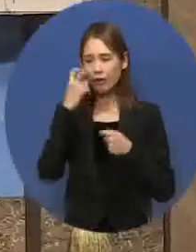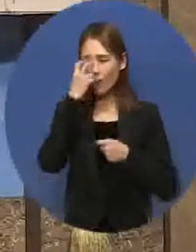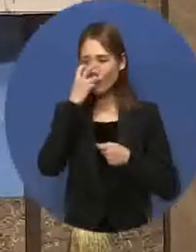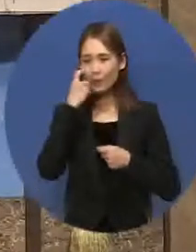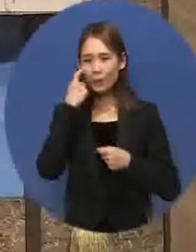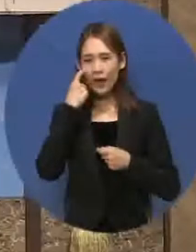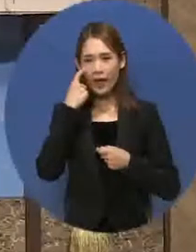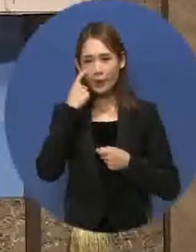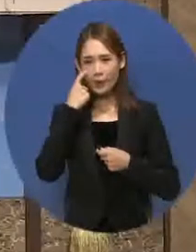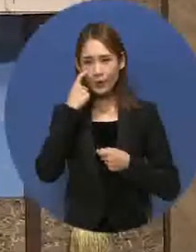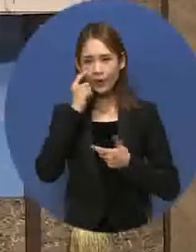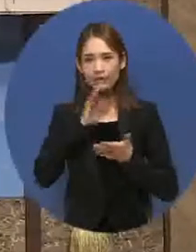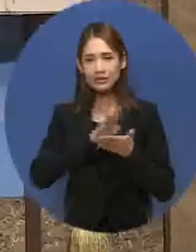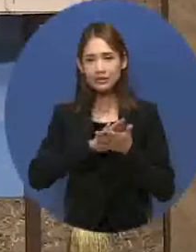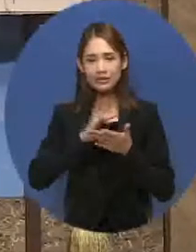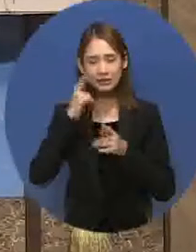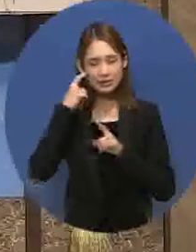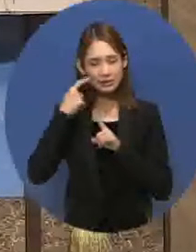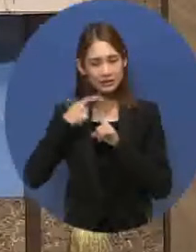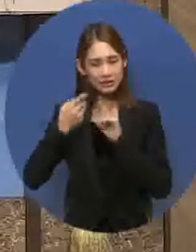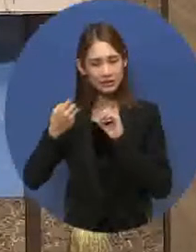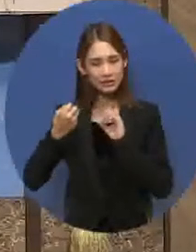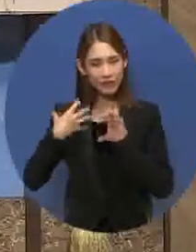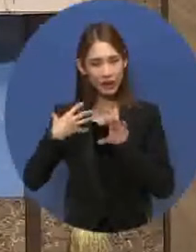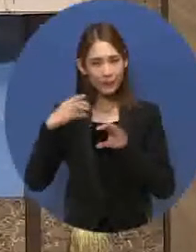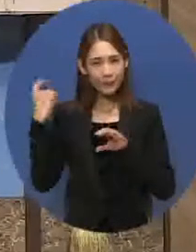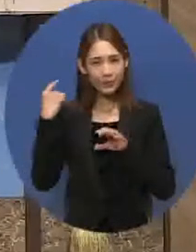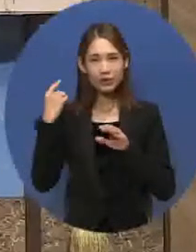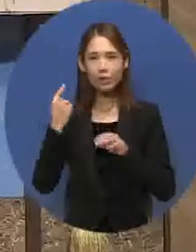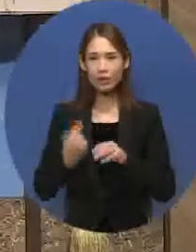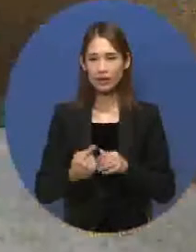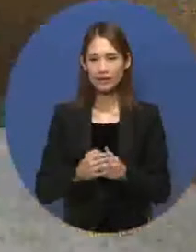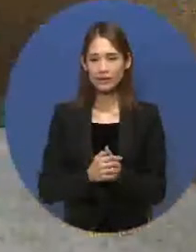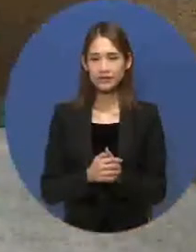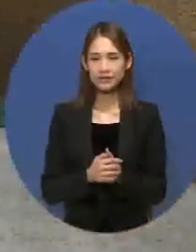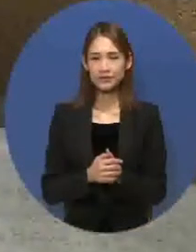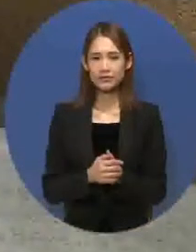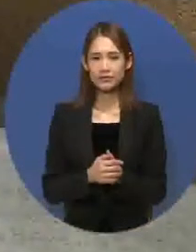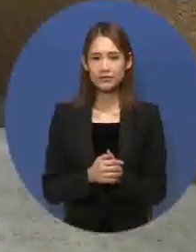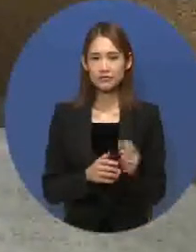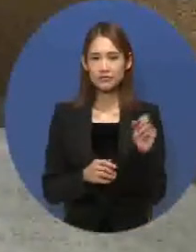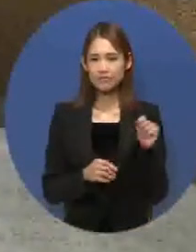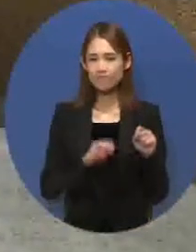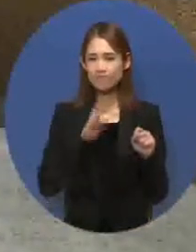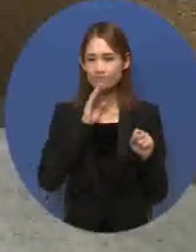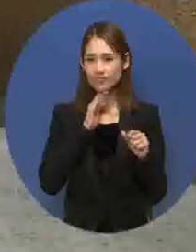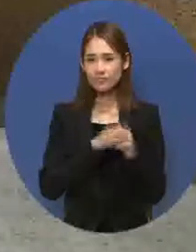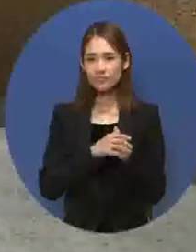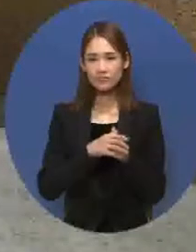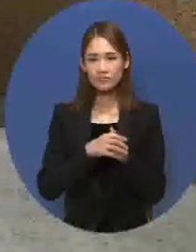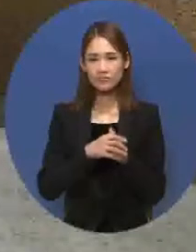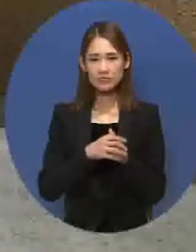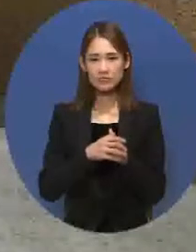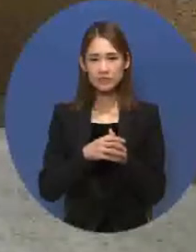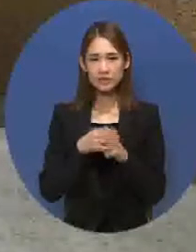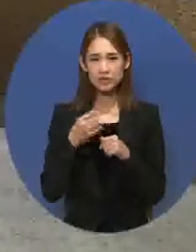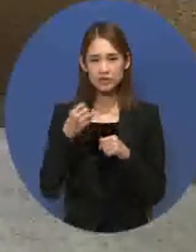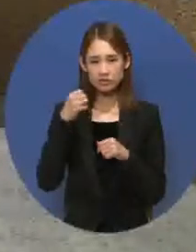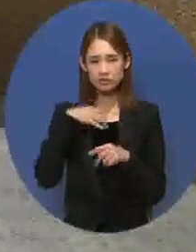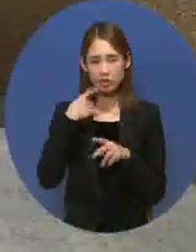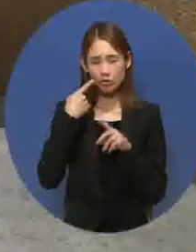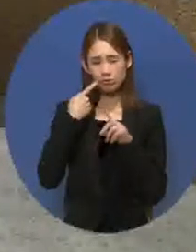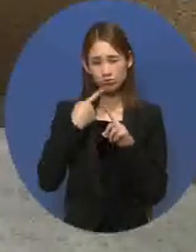해보겠습니다. 오. 이런 긍정적인 답변을 듣고 왔습니다. 예, 예. 그러니까요. 이게 예. 무작정